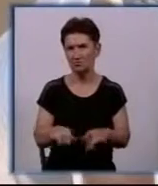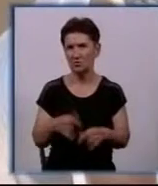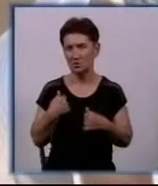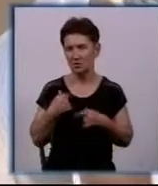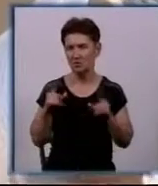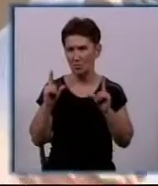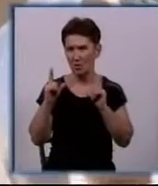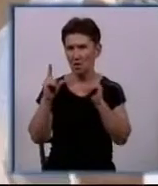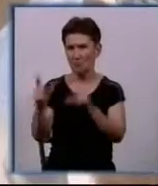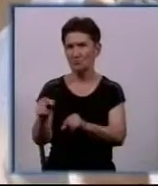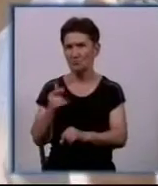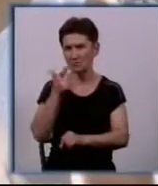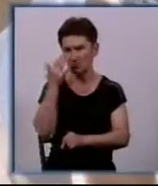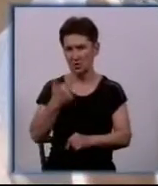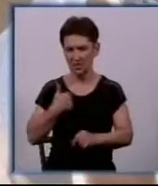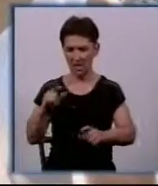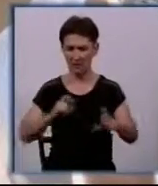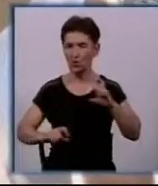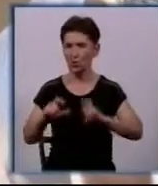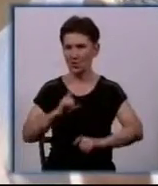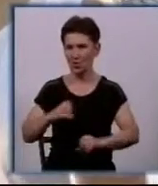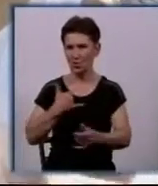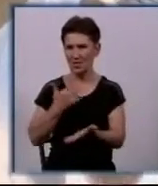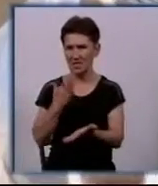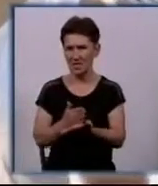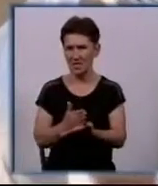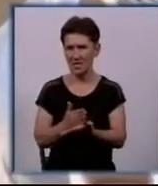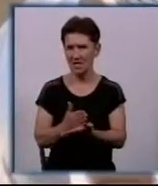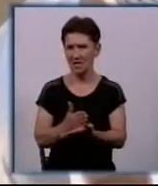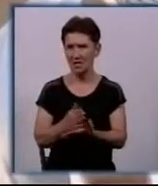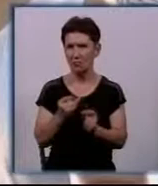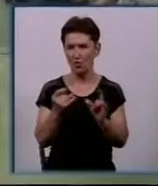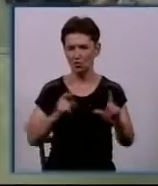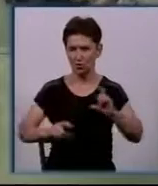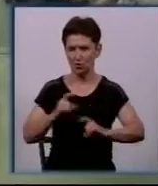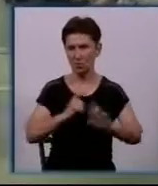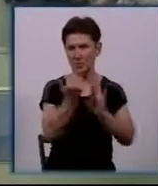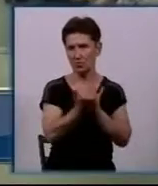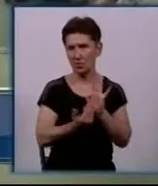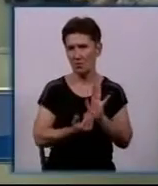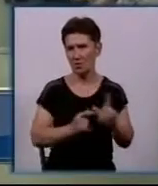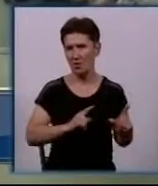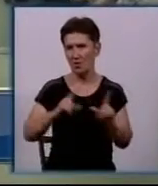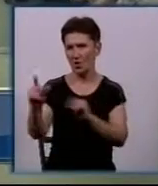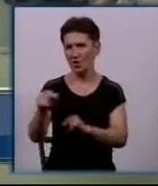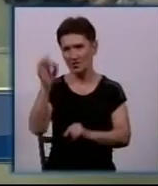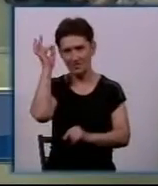поїхати, так як я студент, у мене є можливість по студентській програмі поїхати в Германію. Трошки